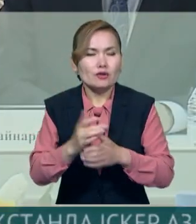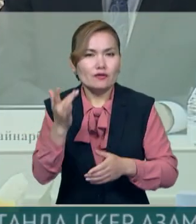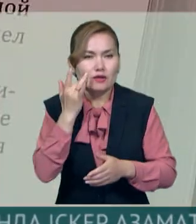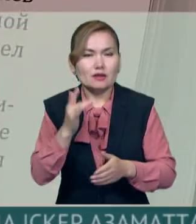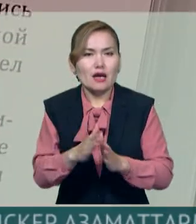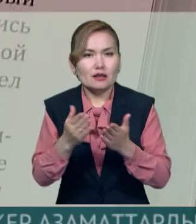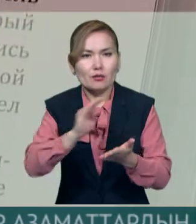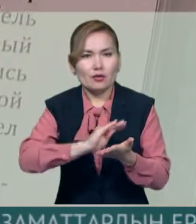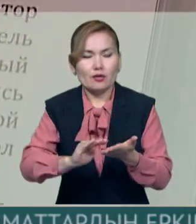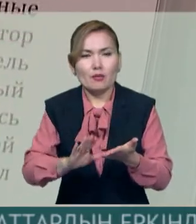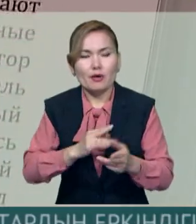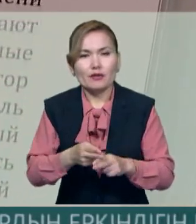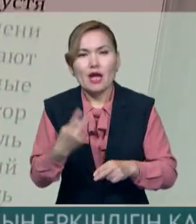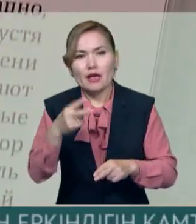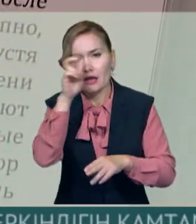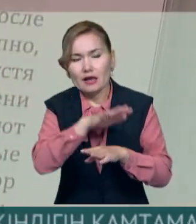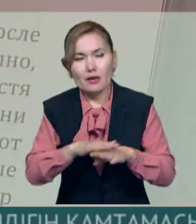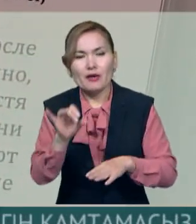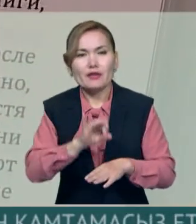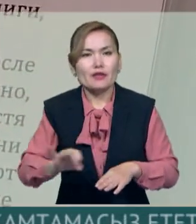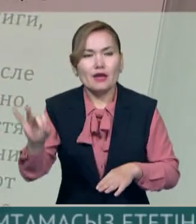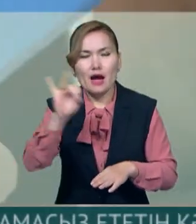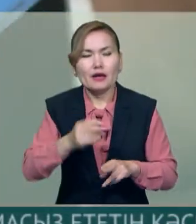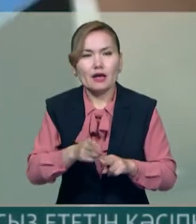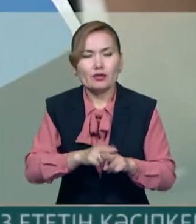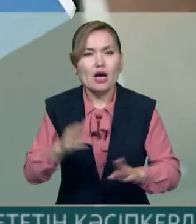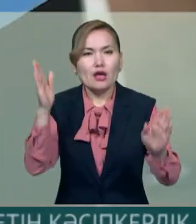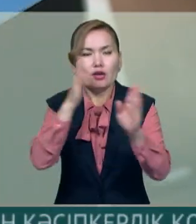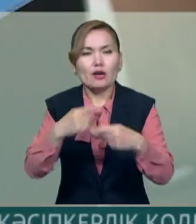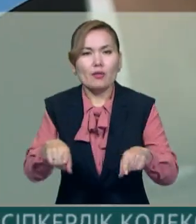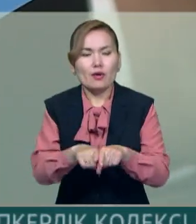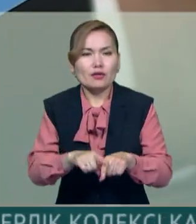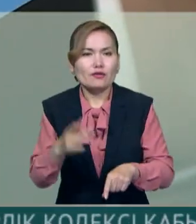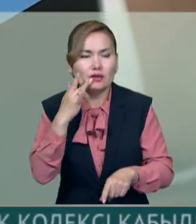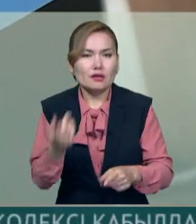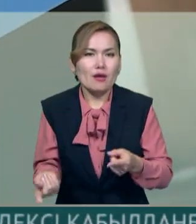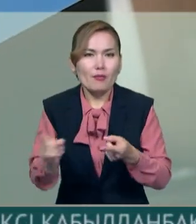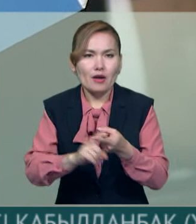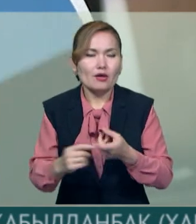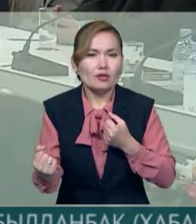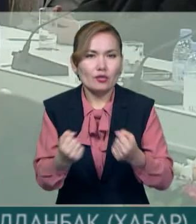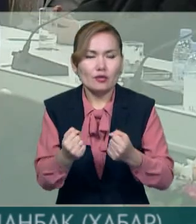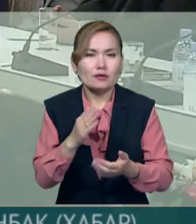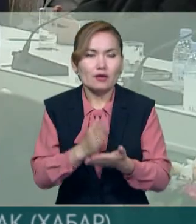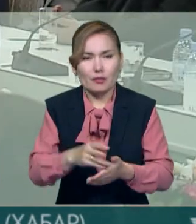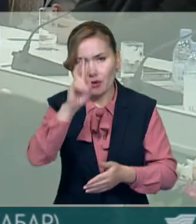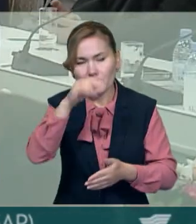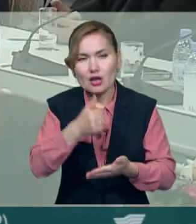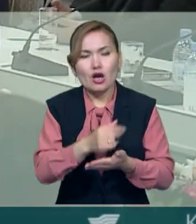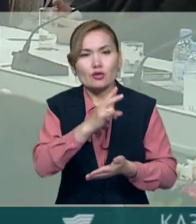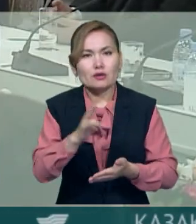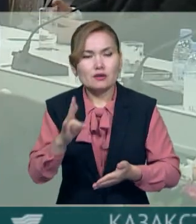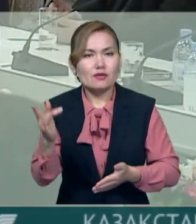етті. Бүгінде екі елдің тарихи тамырластығы һәм сан түрлі саладағы байланысы нығая түскен. Елбасы қырғыз